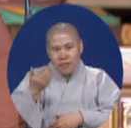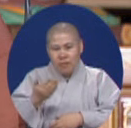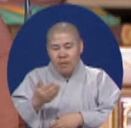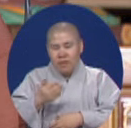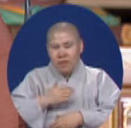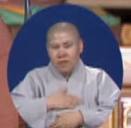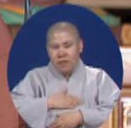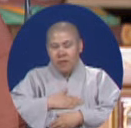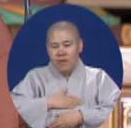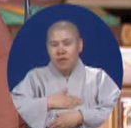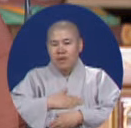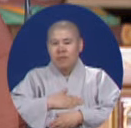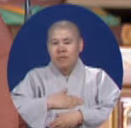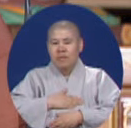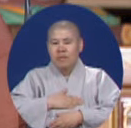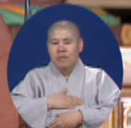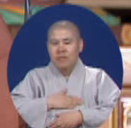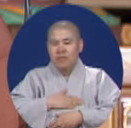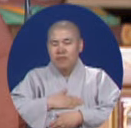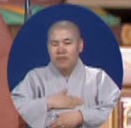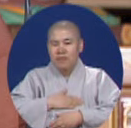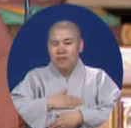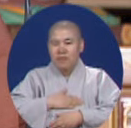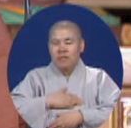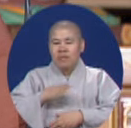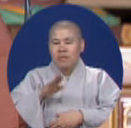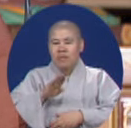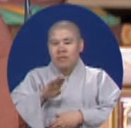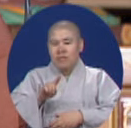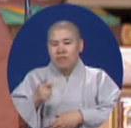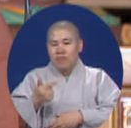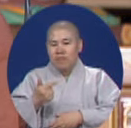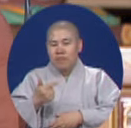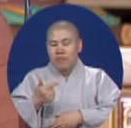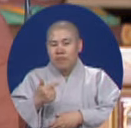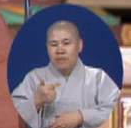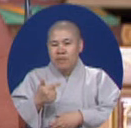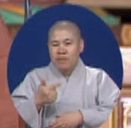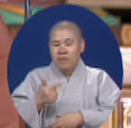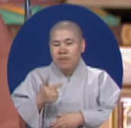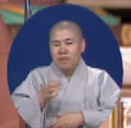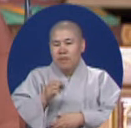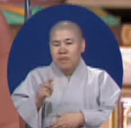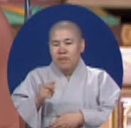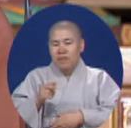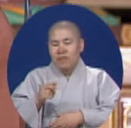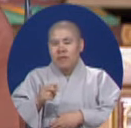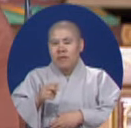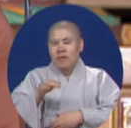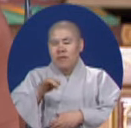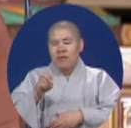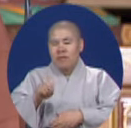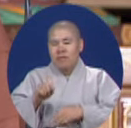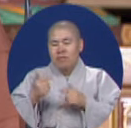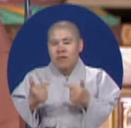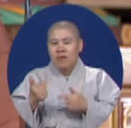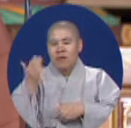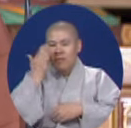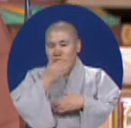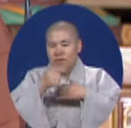나라고 하는 것은 반연심이 아니라 반연심 그것이 아니라 청정심이 그게 난데